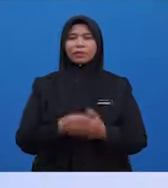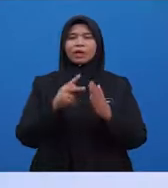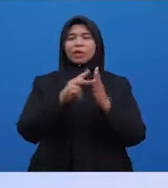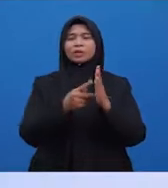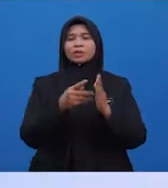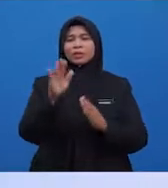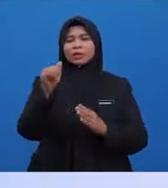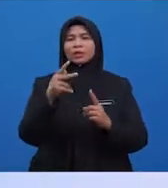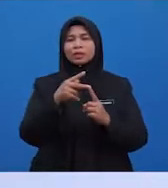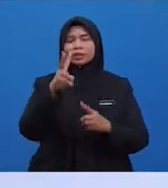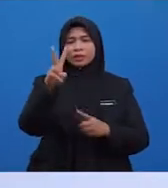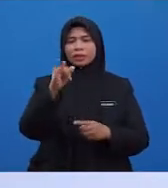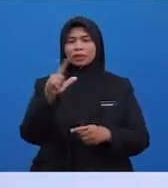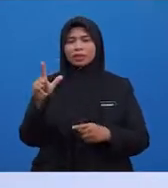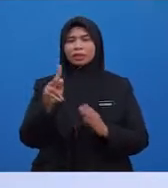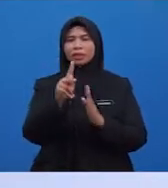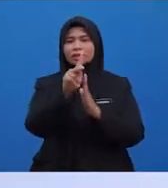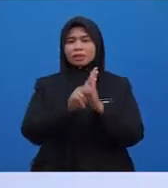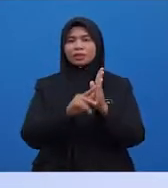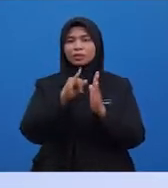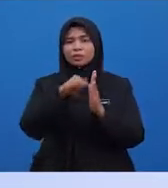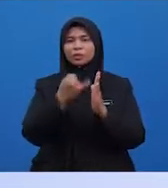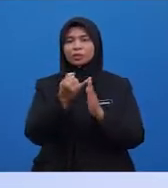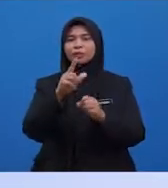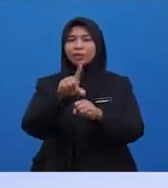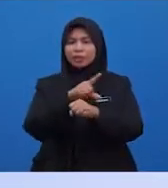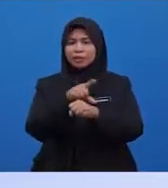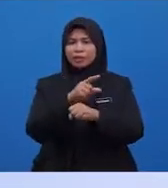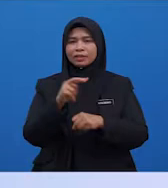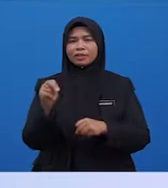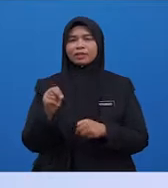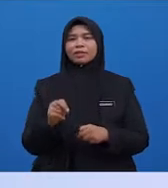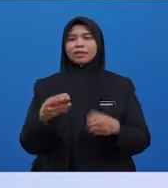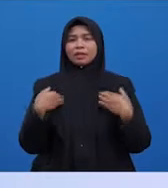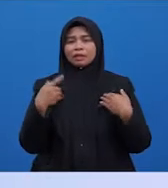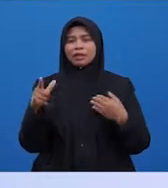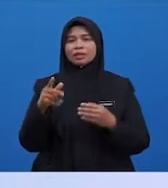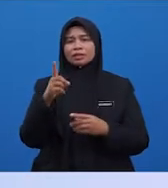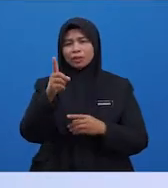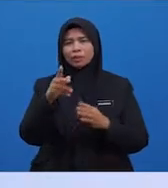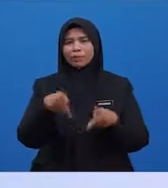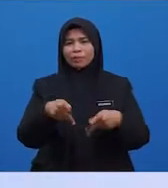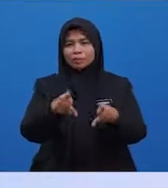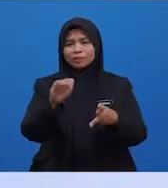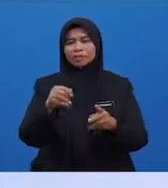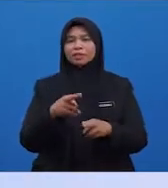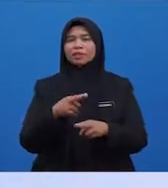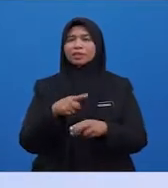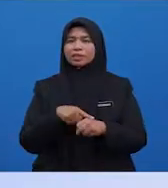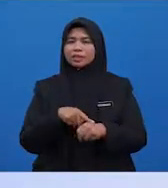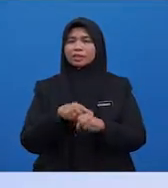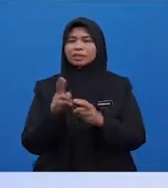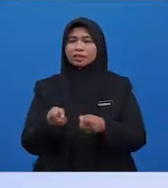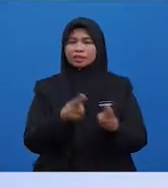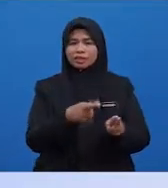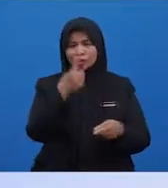Konsep yang kedua ialah kejurulatihan. Kejurulatihan merupakan proses yang dirancang untuk